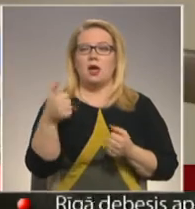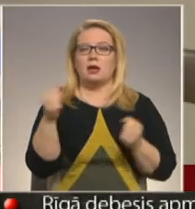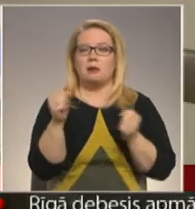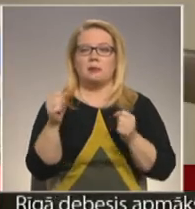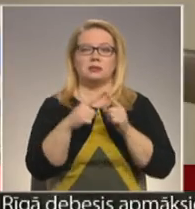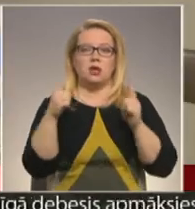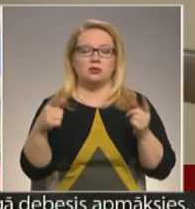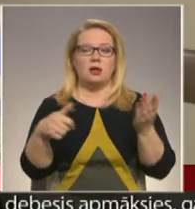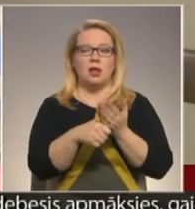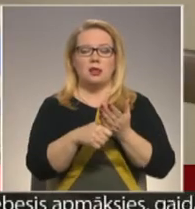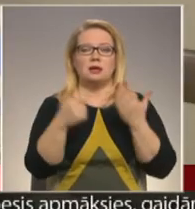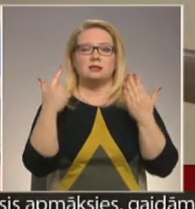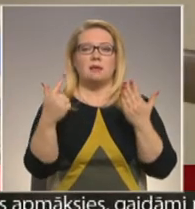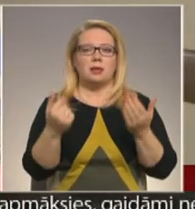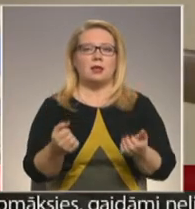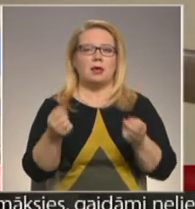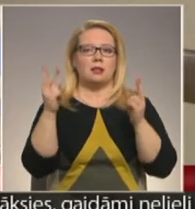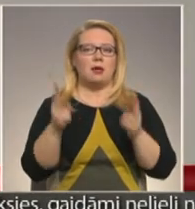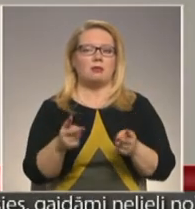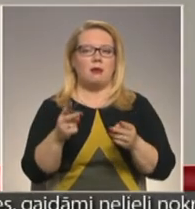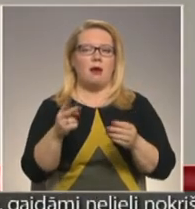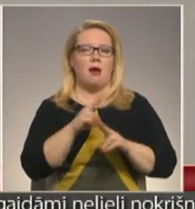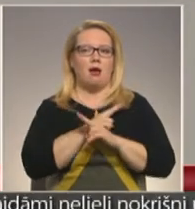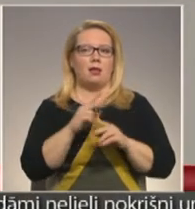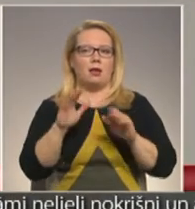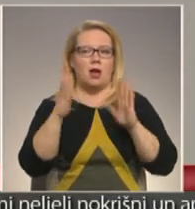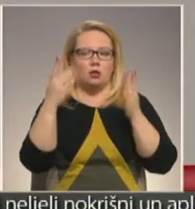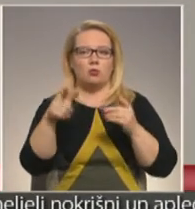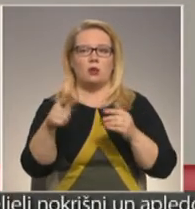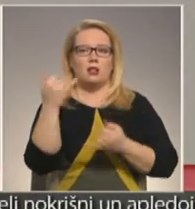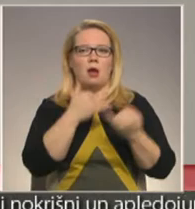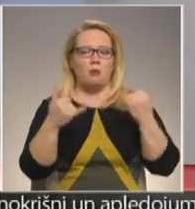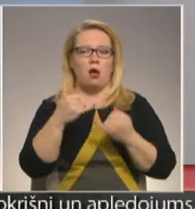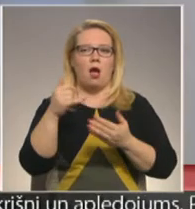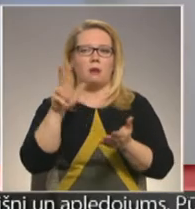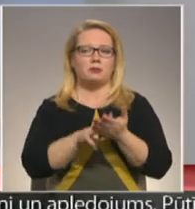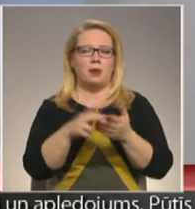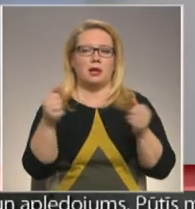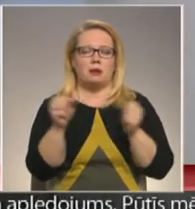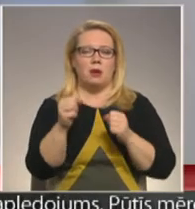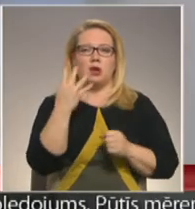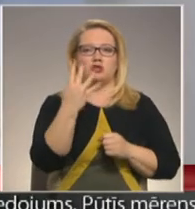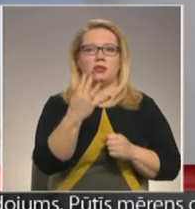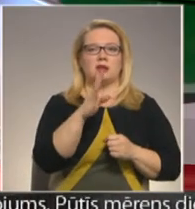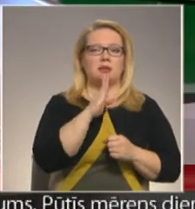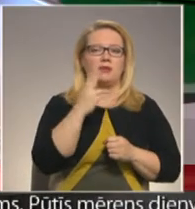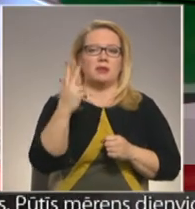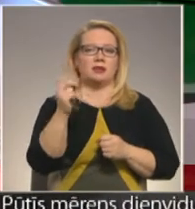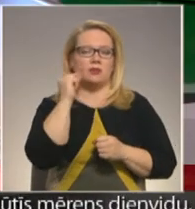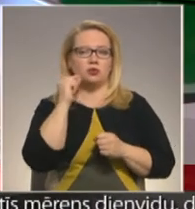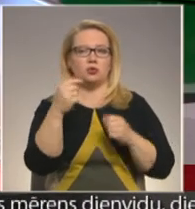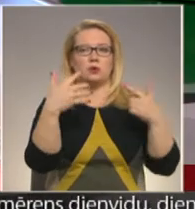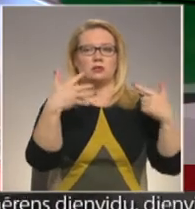Latvijā ir reģistrēta 7 letāli gadījumi pacientiem, kuriem laboratoriski ir apstiprināta gripa. No tiem 4 sievietes un 3 vīrieši vecumā